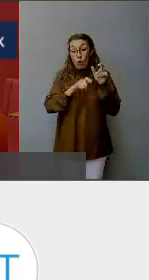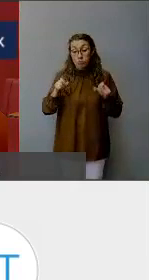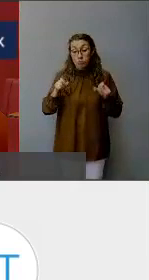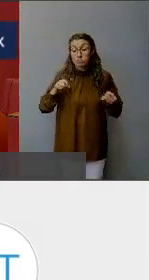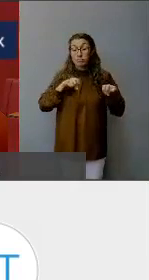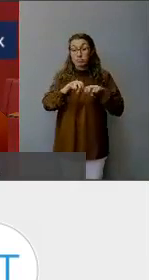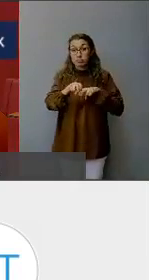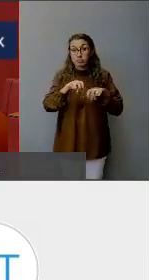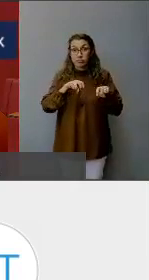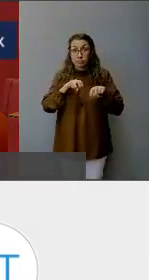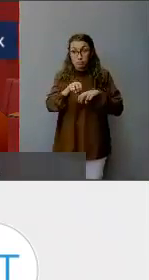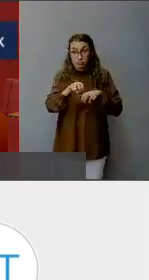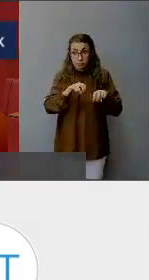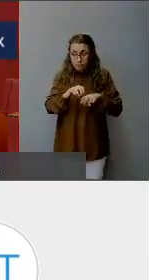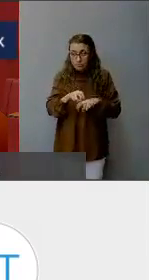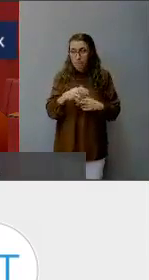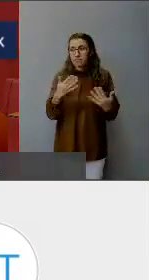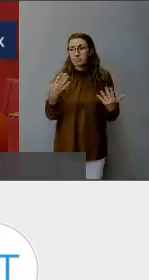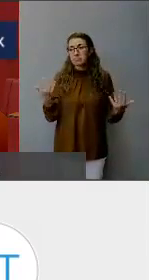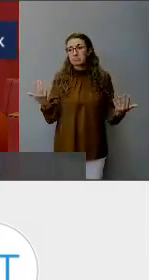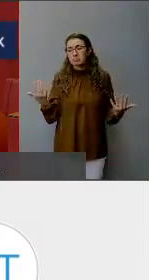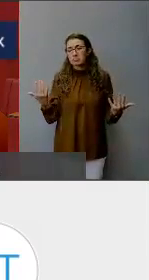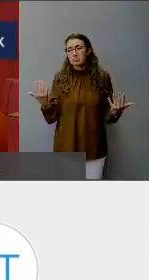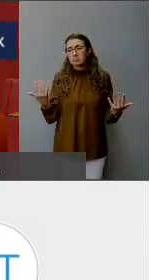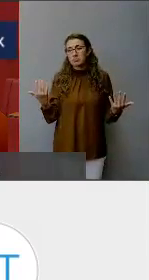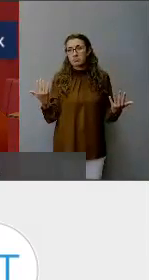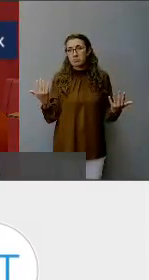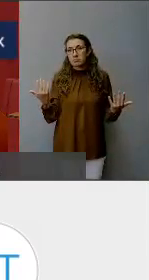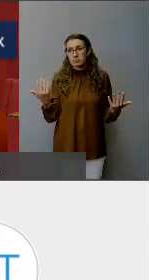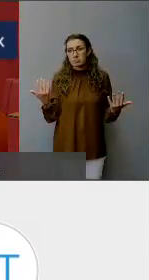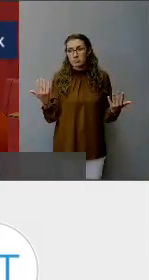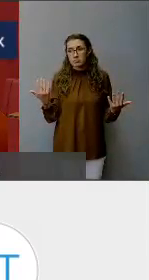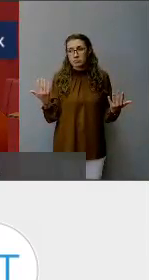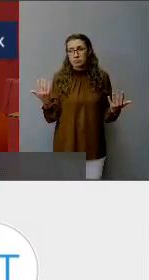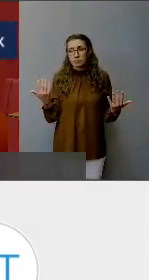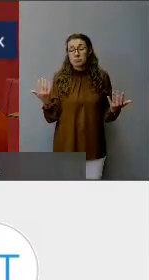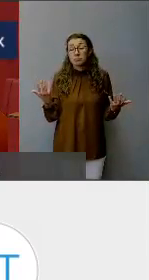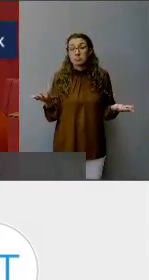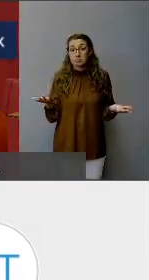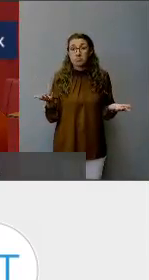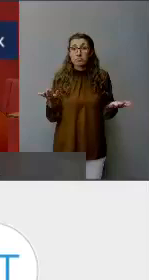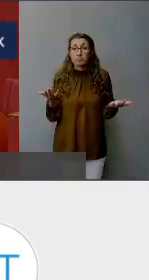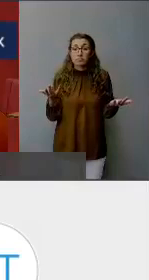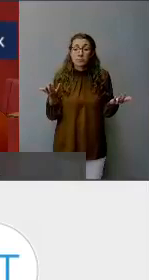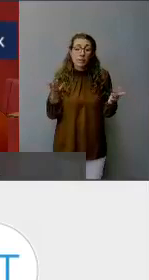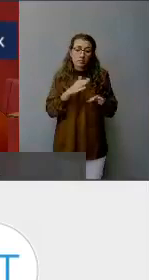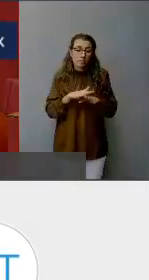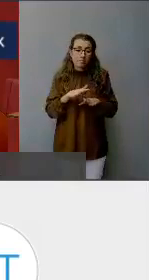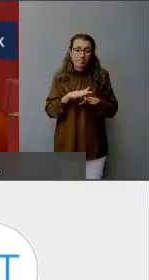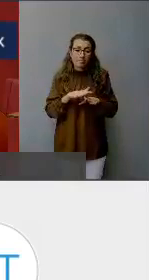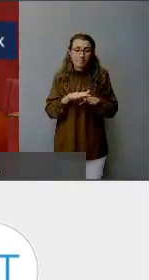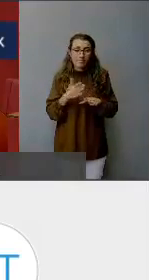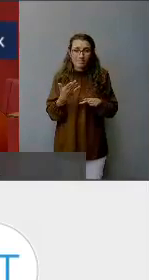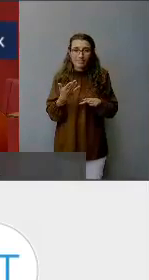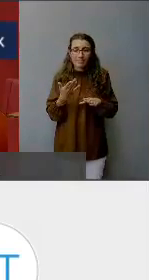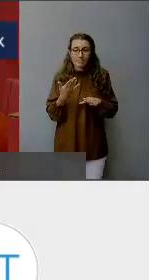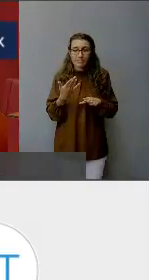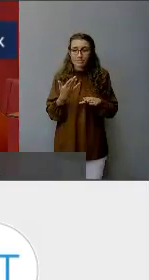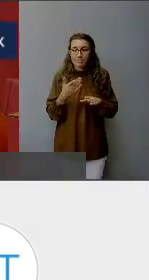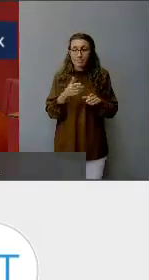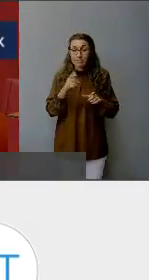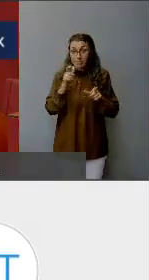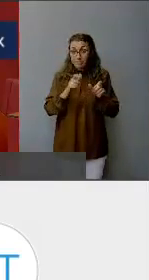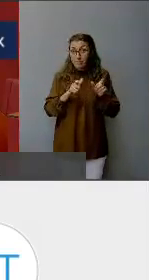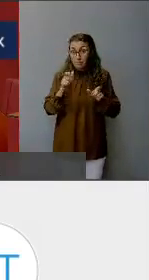sì anno diciamo a transitare anche i soggetti